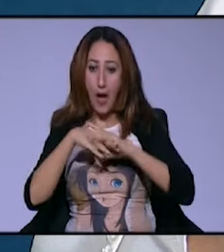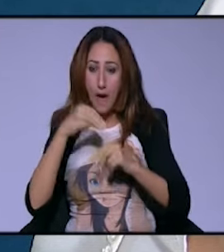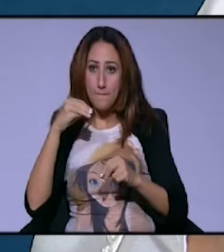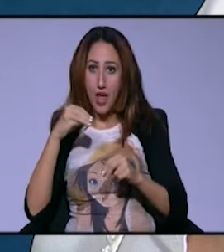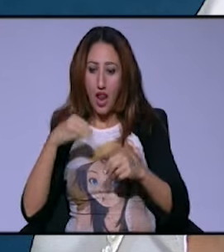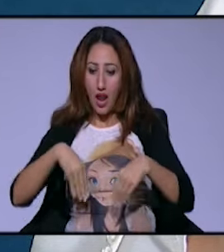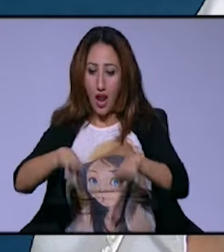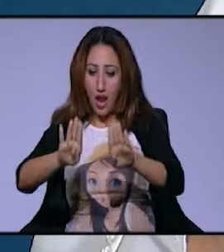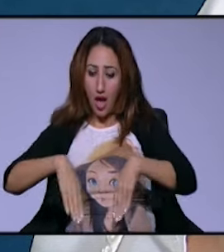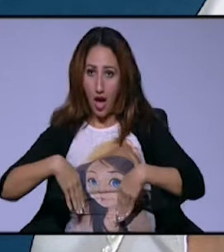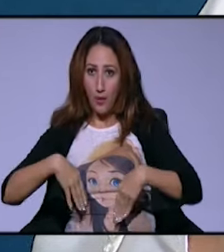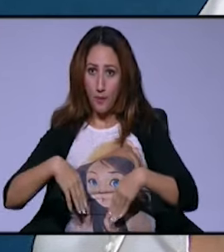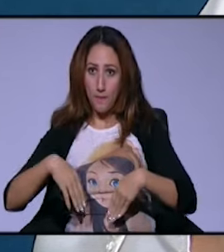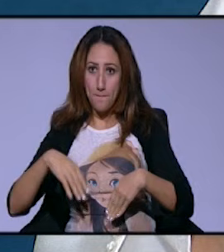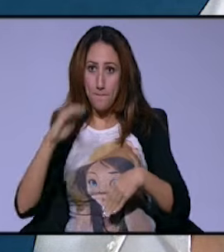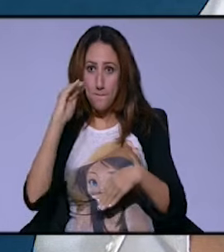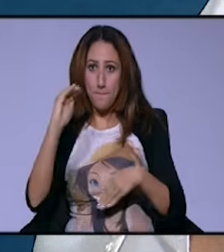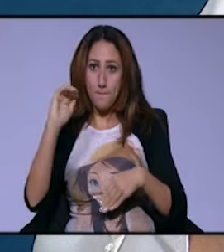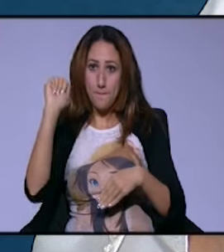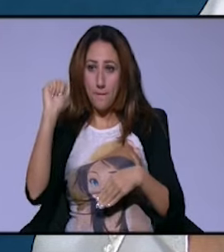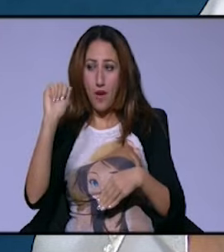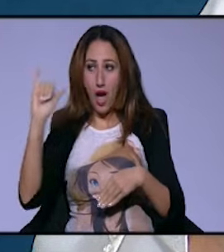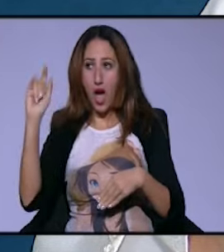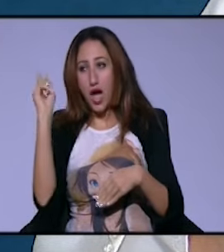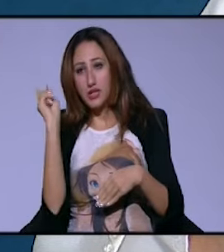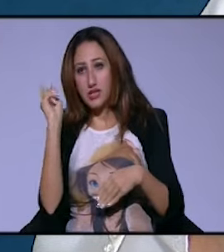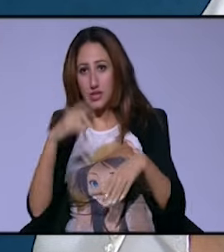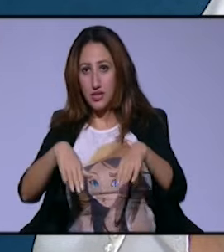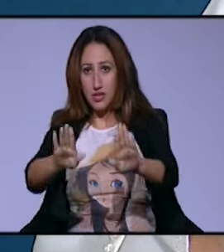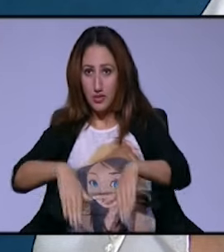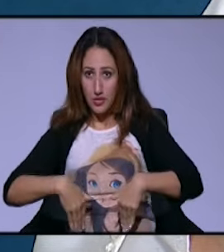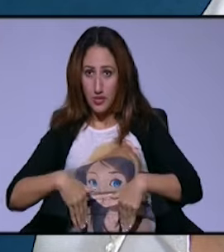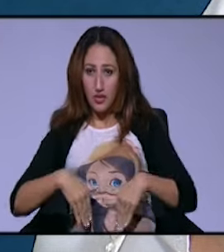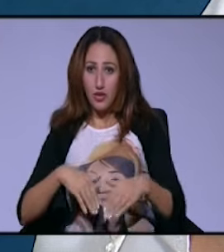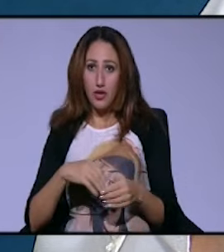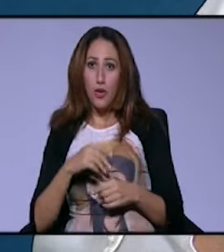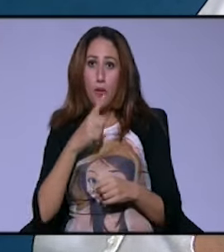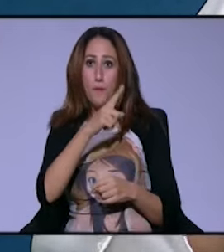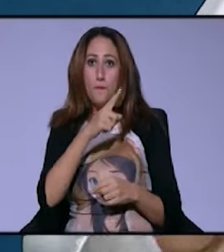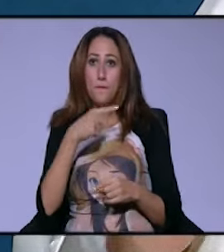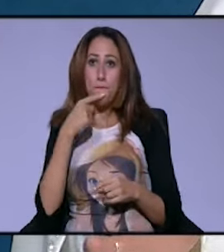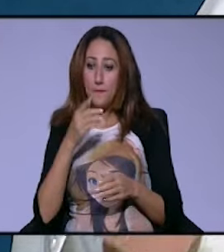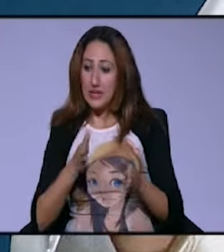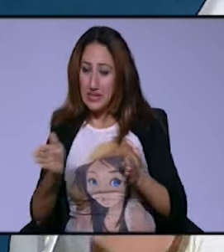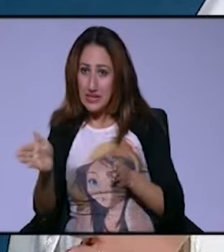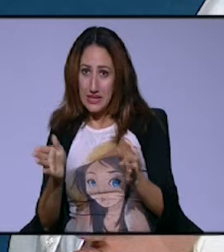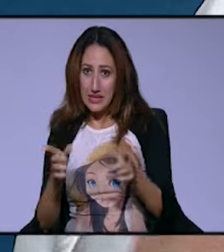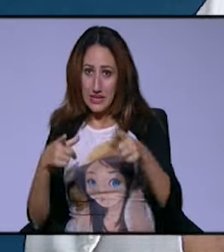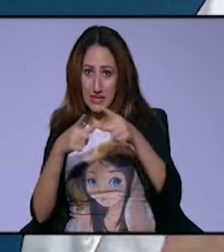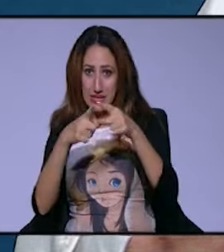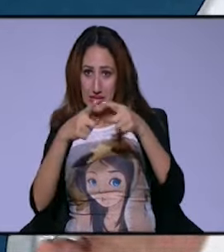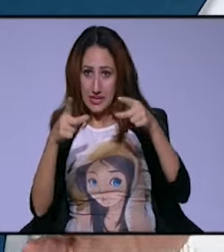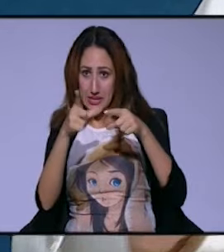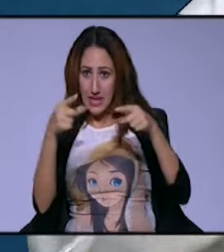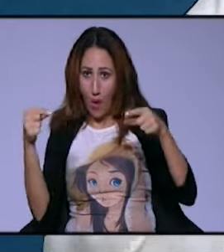هو بيعمل بالتجارة وكان بيتقن الصناعة دي. وكان الحقيقة ما بيخليش إطلاقا أي زاوية أو جامع صغير إلا